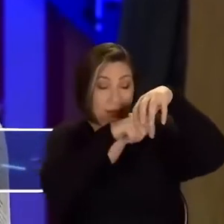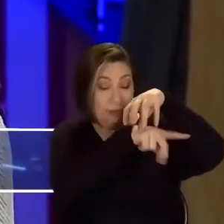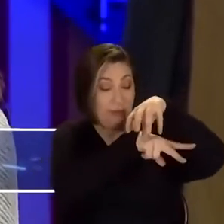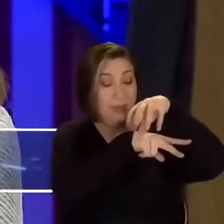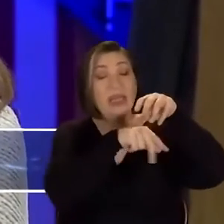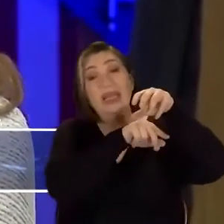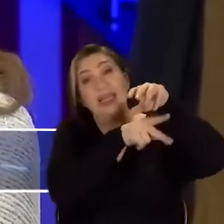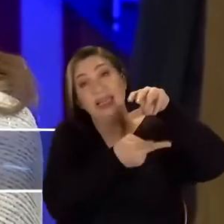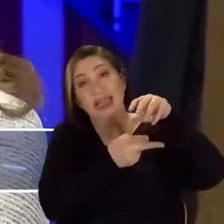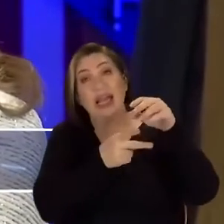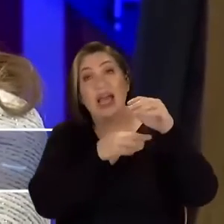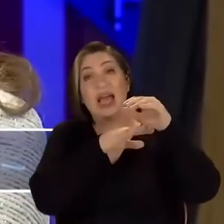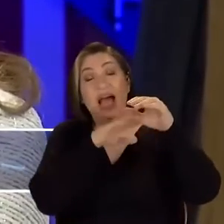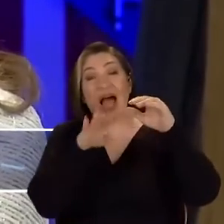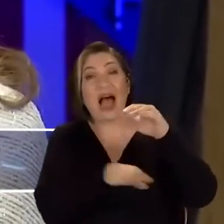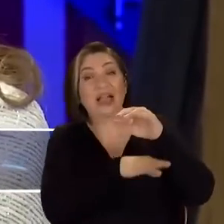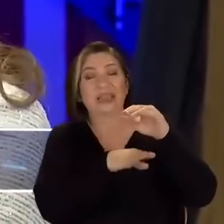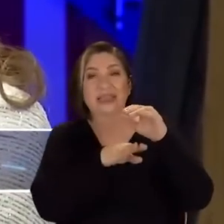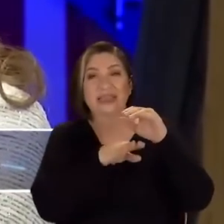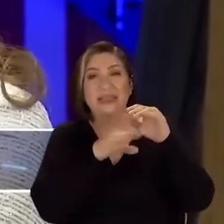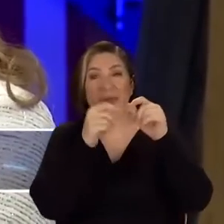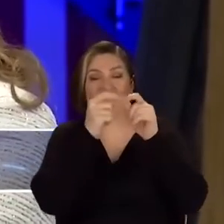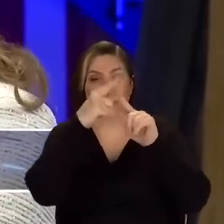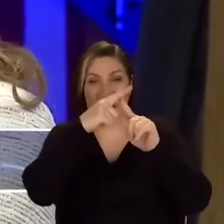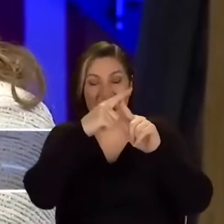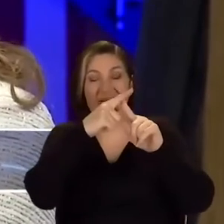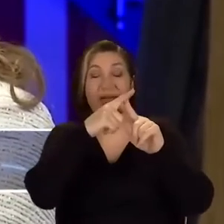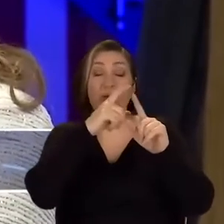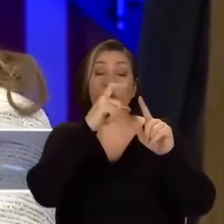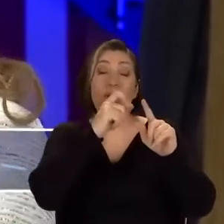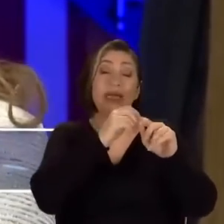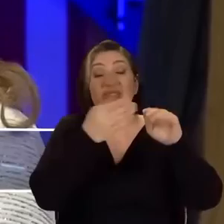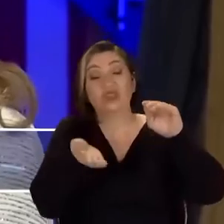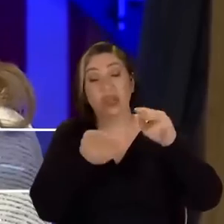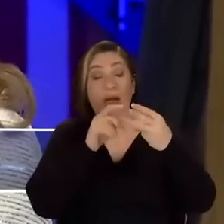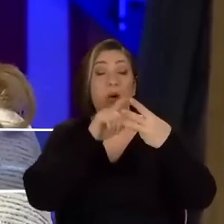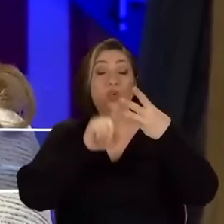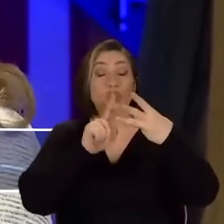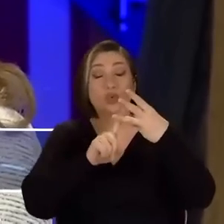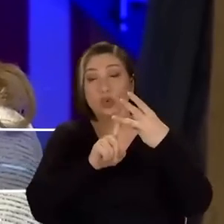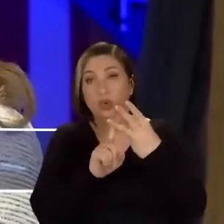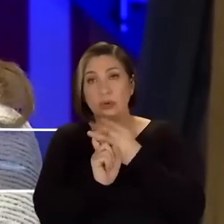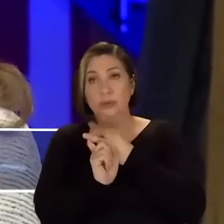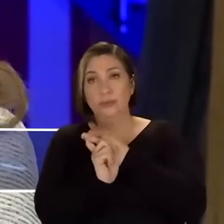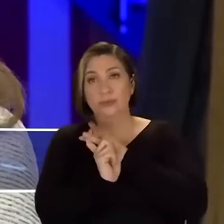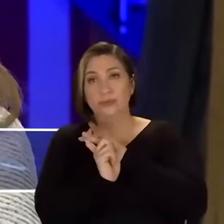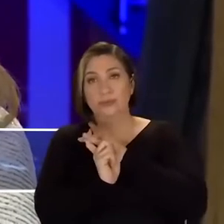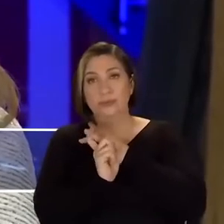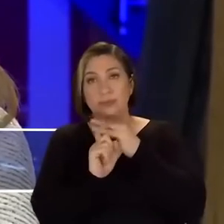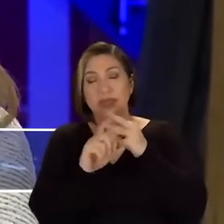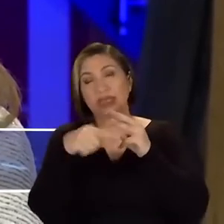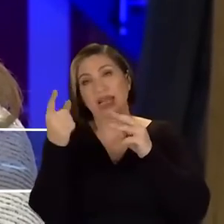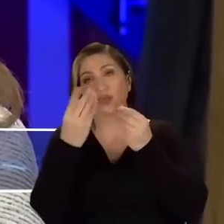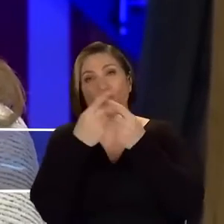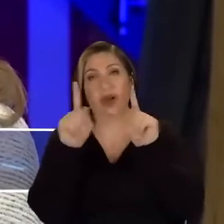İkinci bir çeşidi altcoin dediğimiz Bitcoin dışındaki coinler. Üçüncü bir çeşidi de diğerlerinden